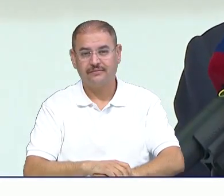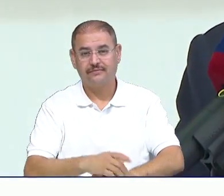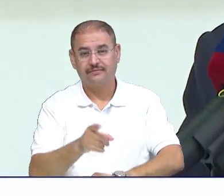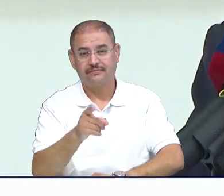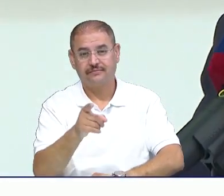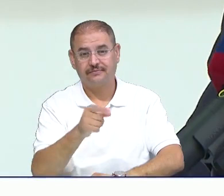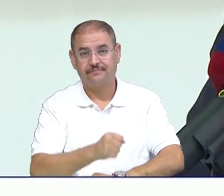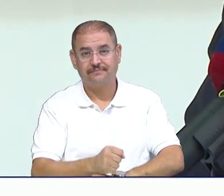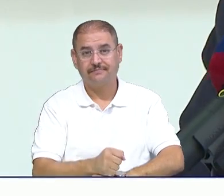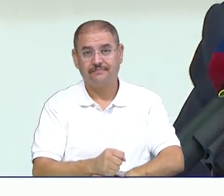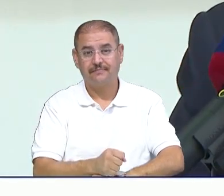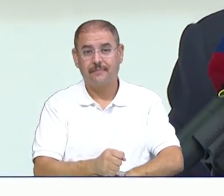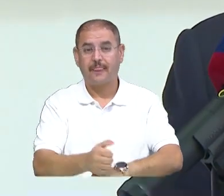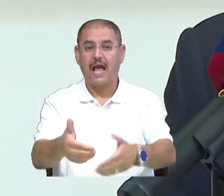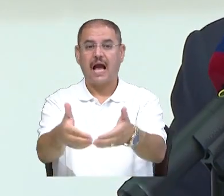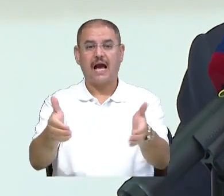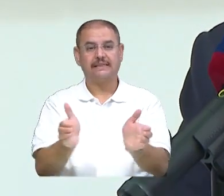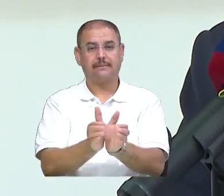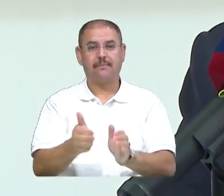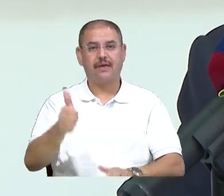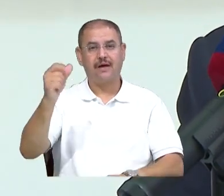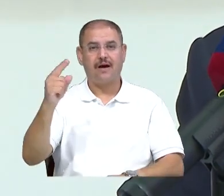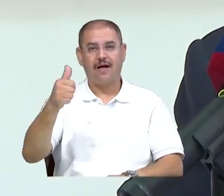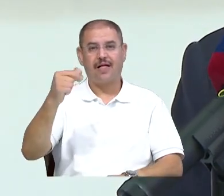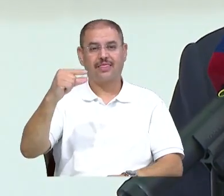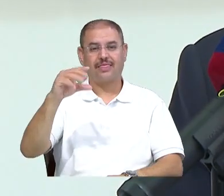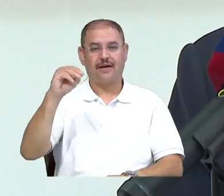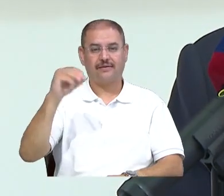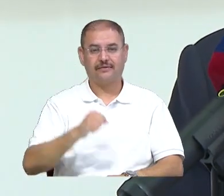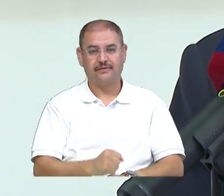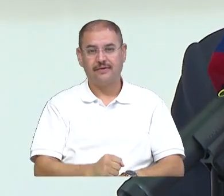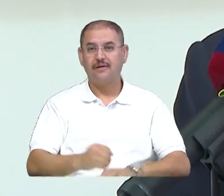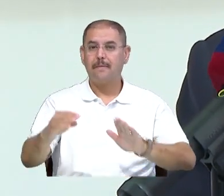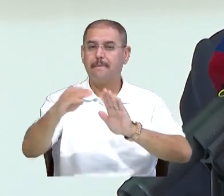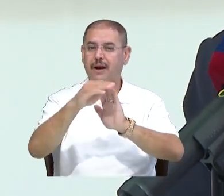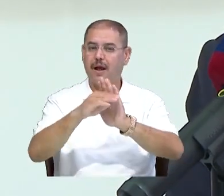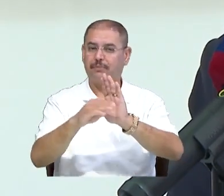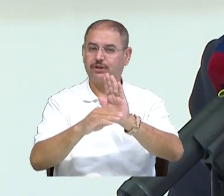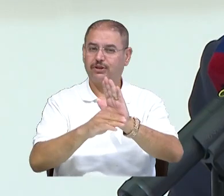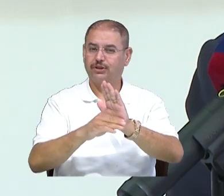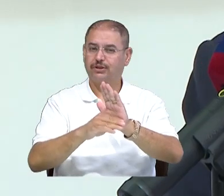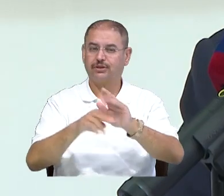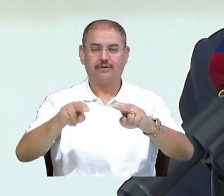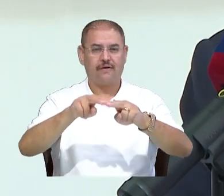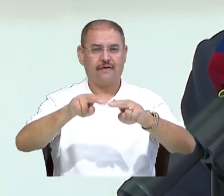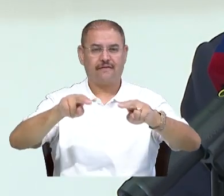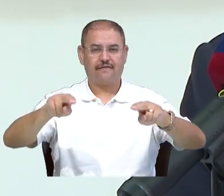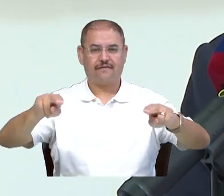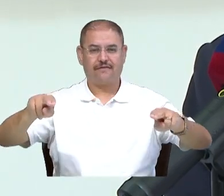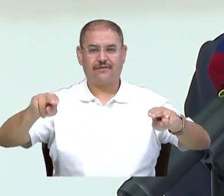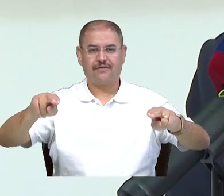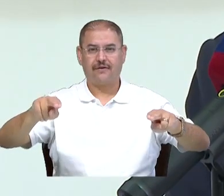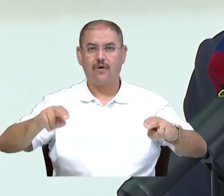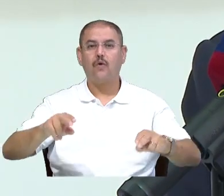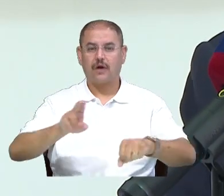لقد بنى حزب إرادة برنامجه بما ينسجم مع نهجه مع نهج الديمقراطية الاجتماعية واقتصاد